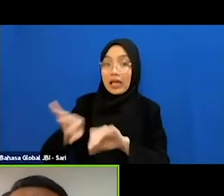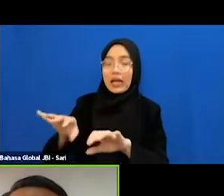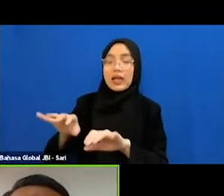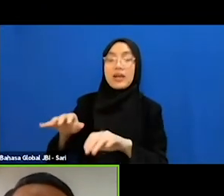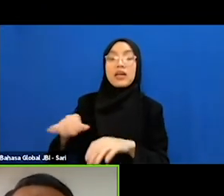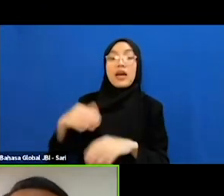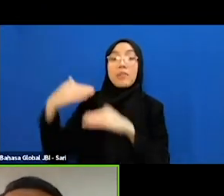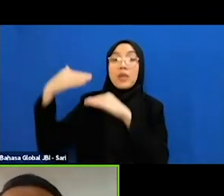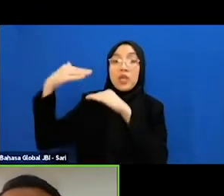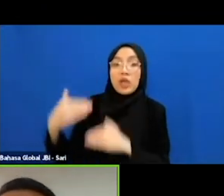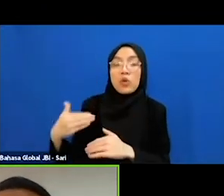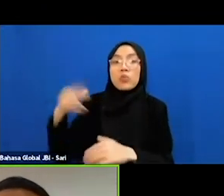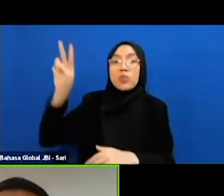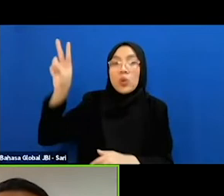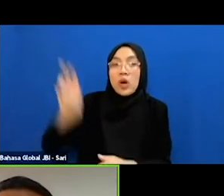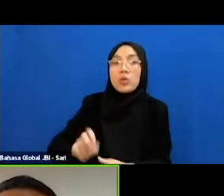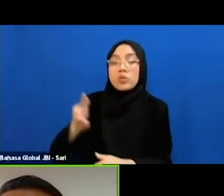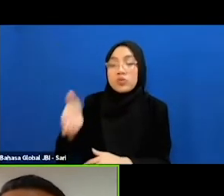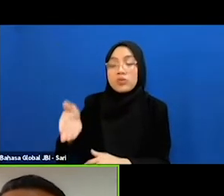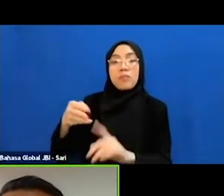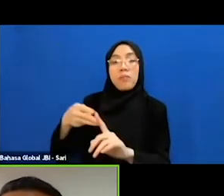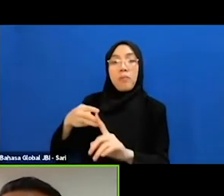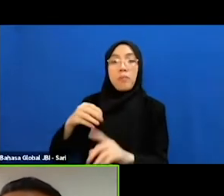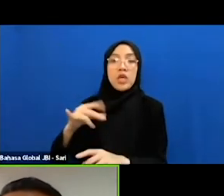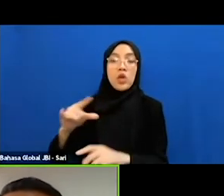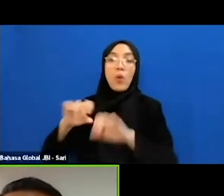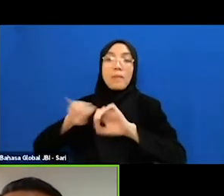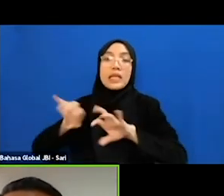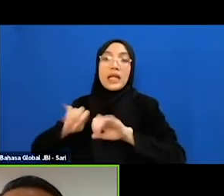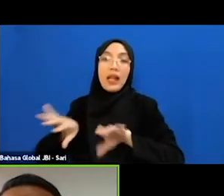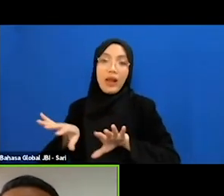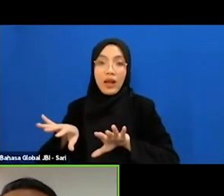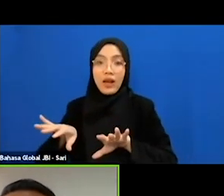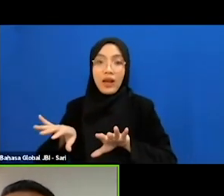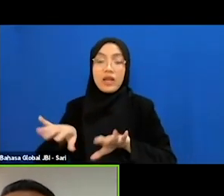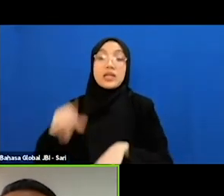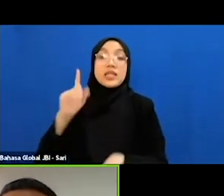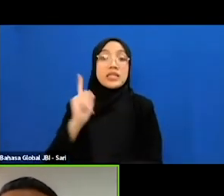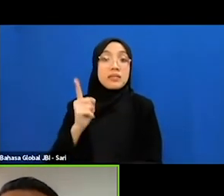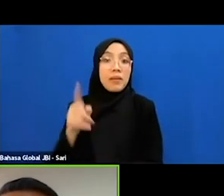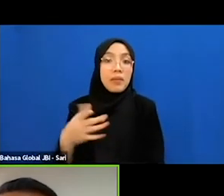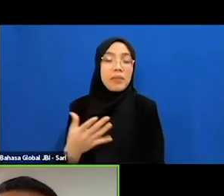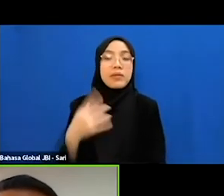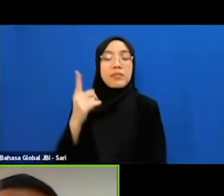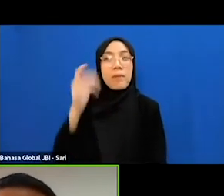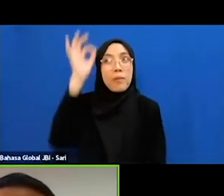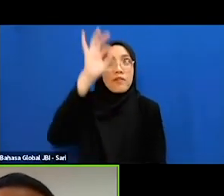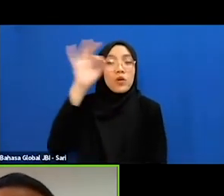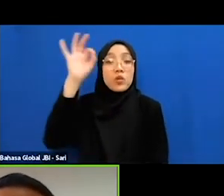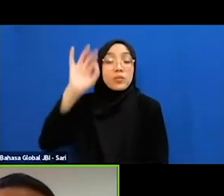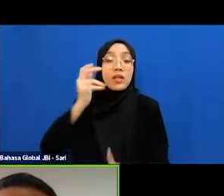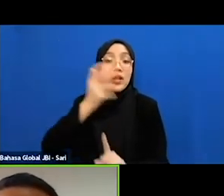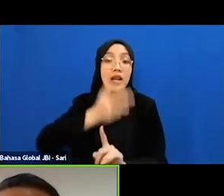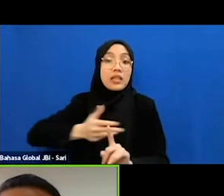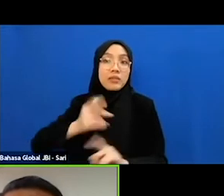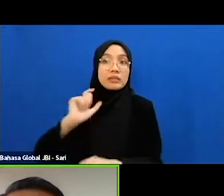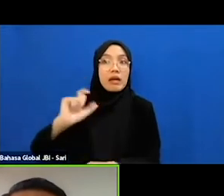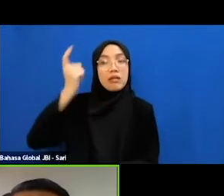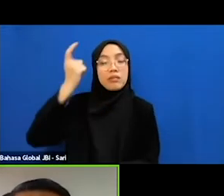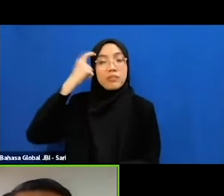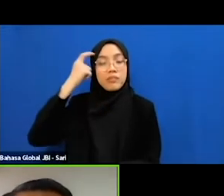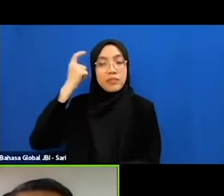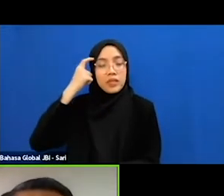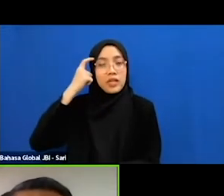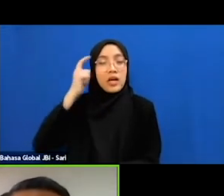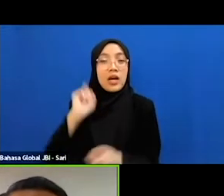bertanggung jawab mutlak biro periklanan mengapa filosofinya latar belakang berpikirnya adalah